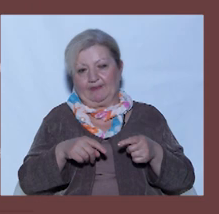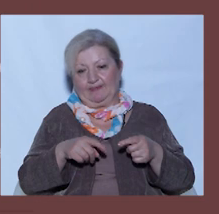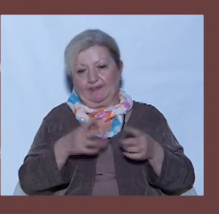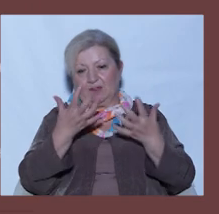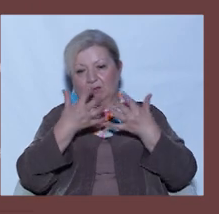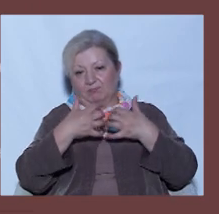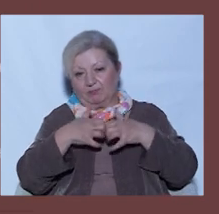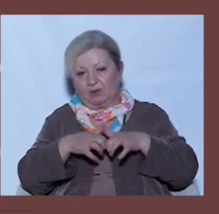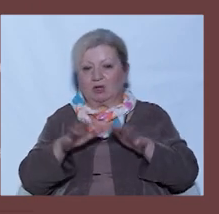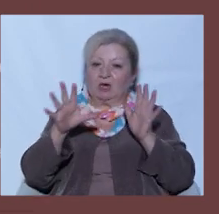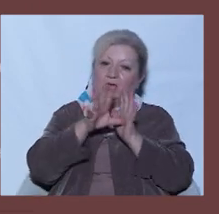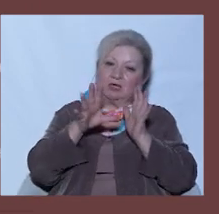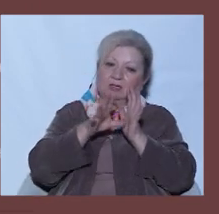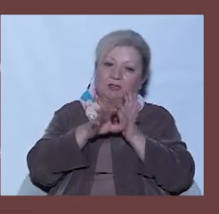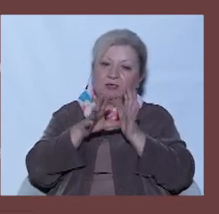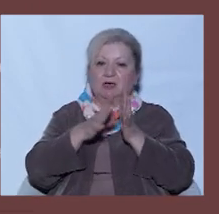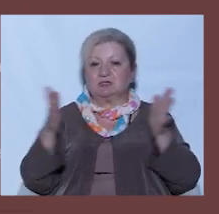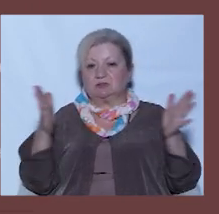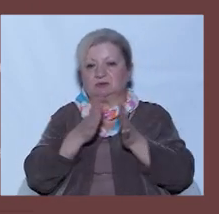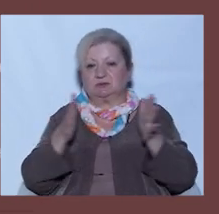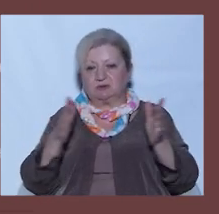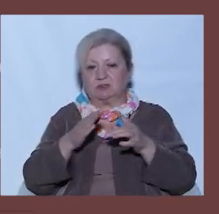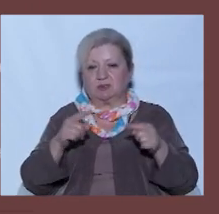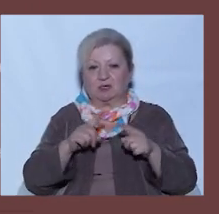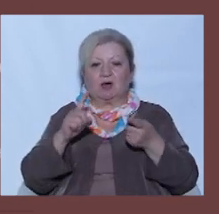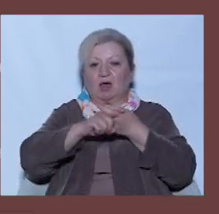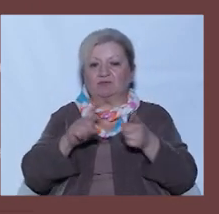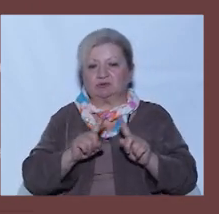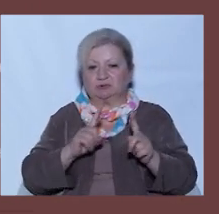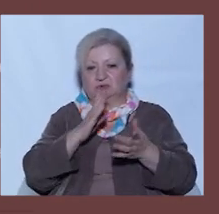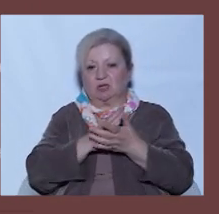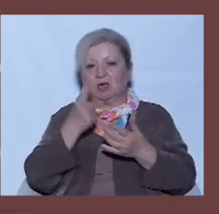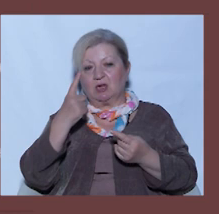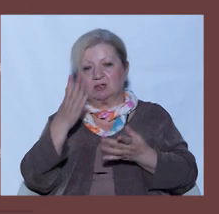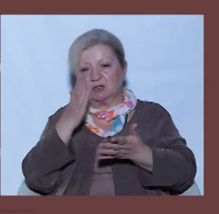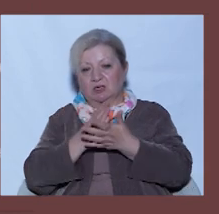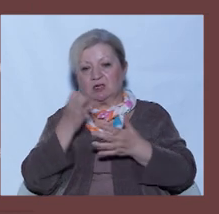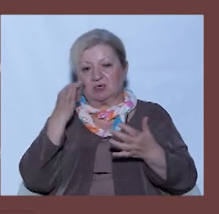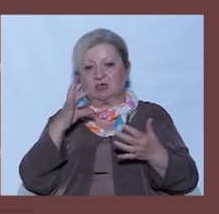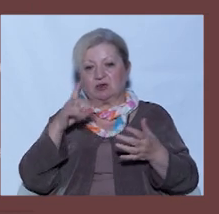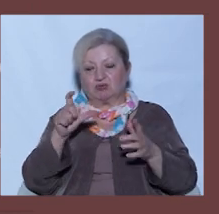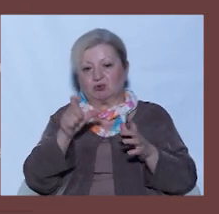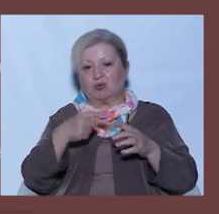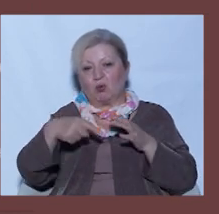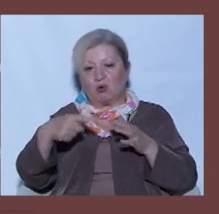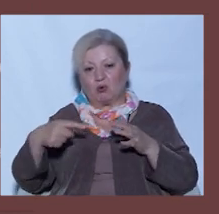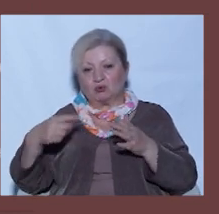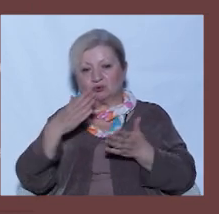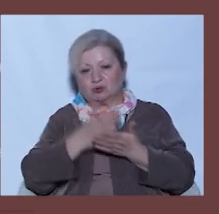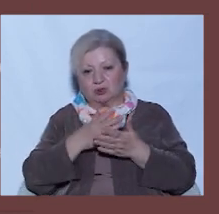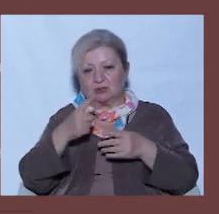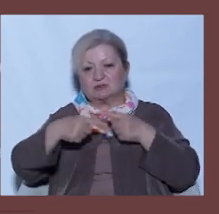ქვია, მექანიკულ და ელექტროსიდიდეებს შორის რა კავშირი არის? ანუ ერთი არის ინდუქტიობა კოჭას, ინდუქტიობა, რომელიც